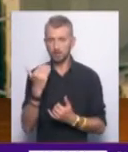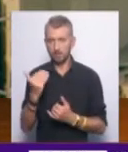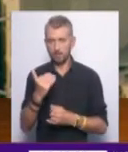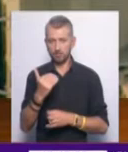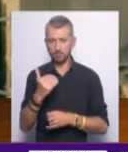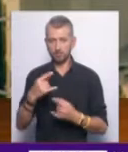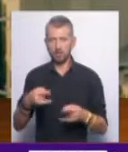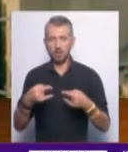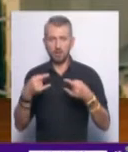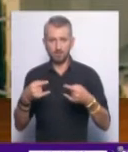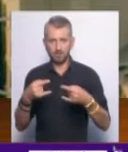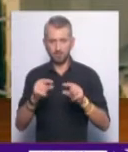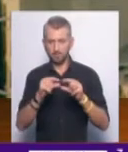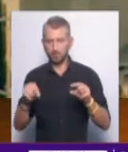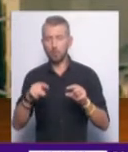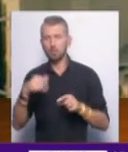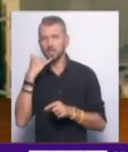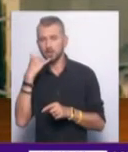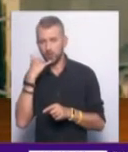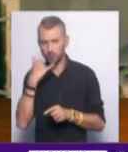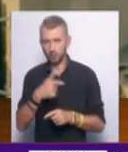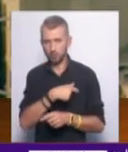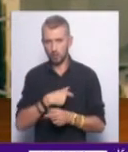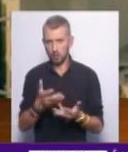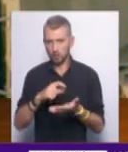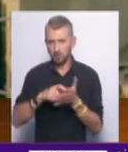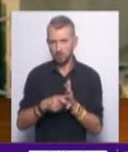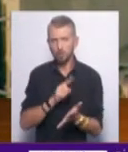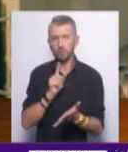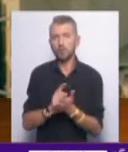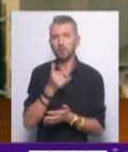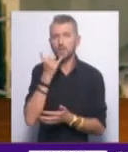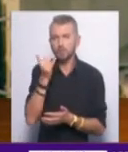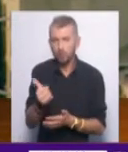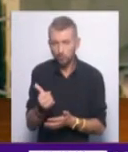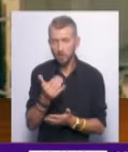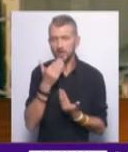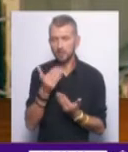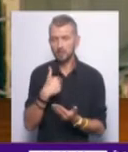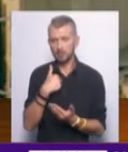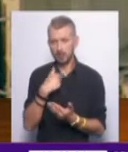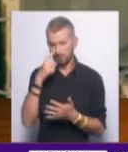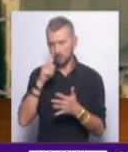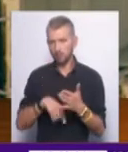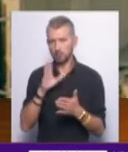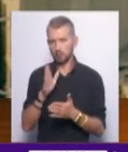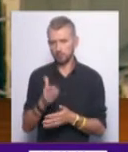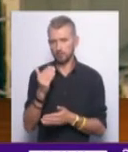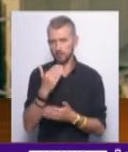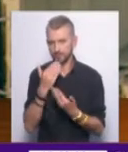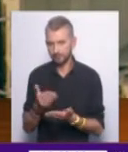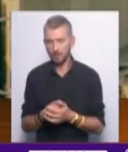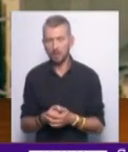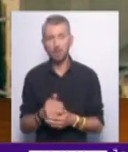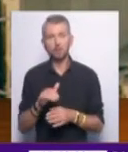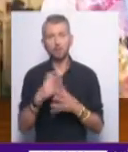телефону депутатського приймання, обов'язково зателефонуйте, обов'язково зверніться, переконана, що відповідь вам нададуть конкретно. Слухаємо вас. Добрий день,